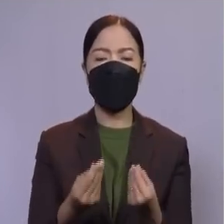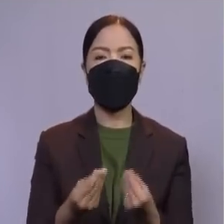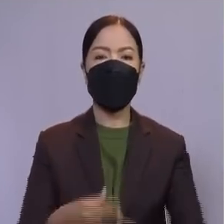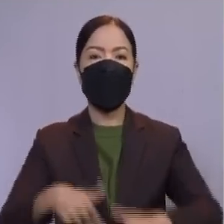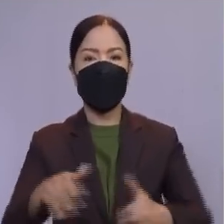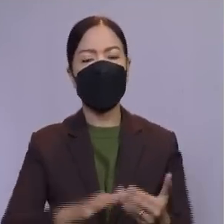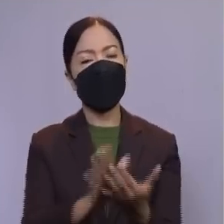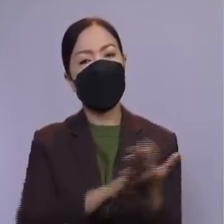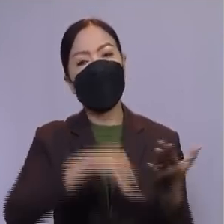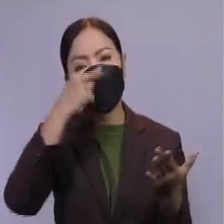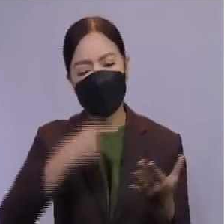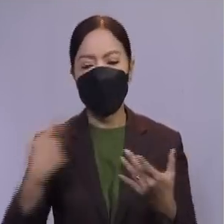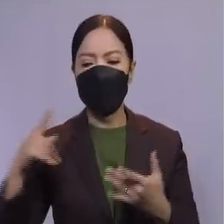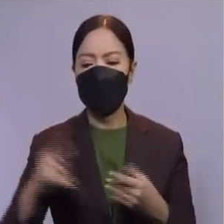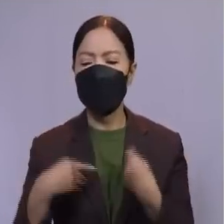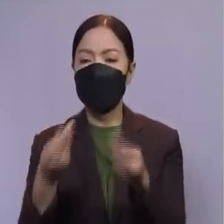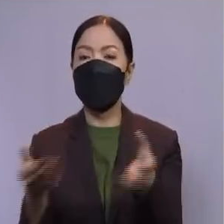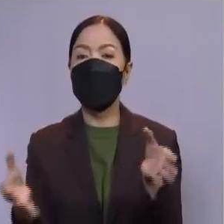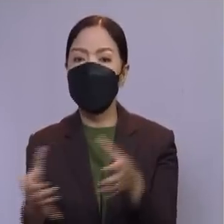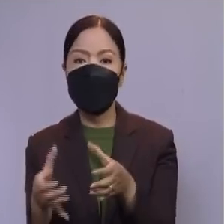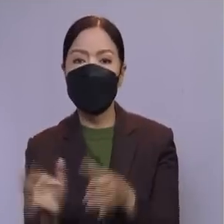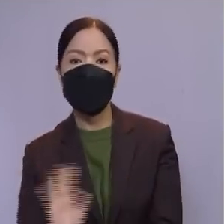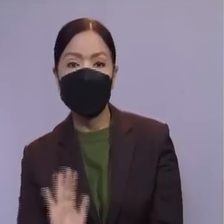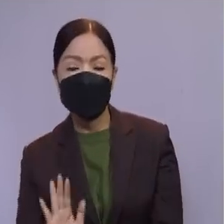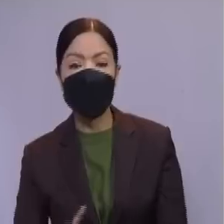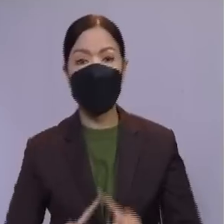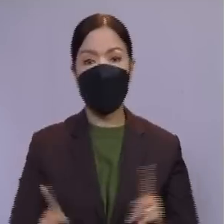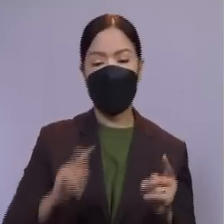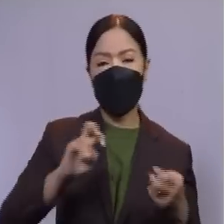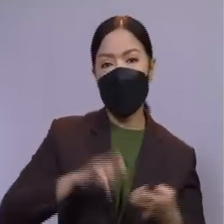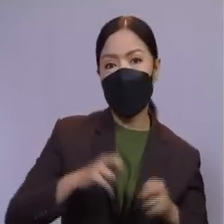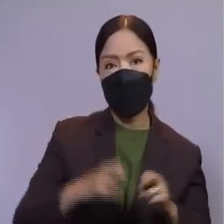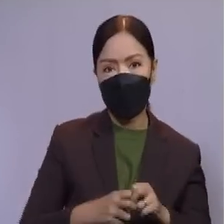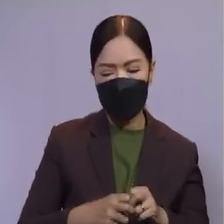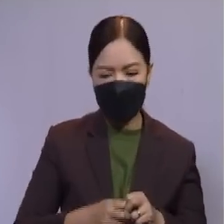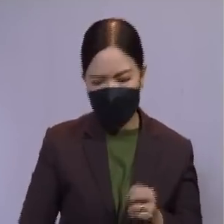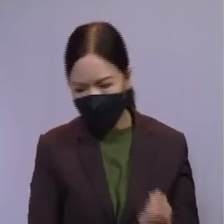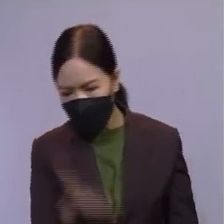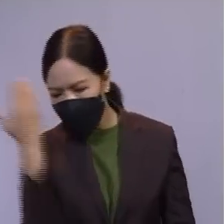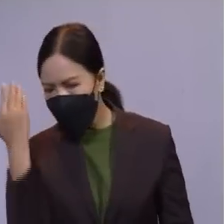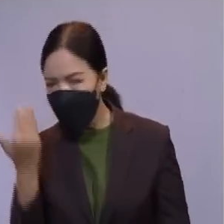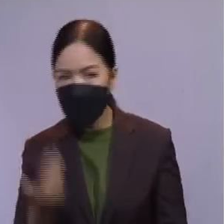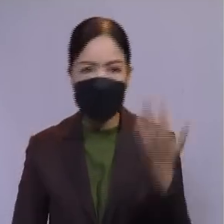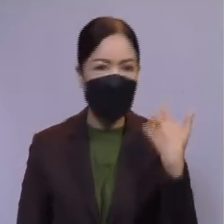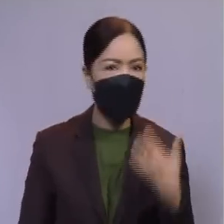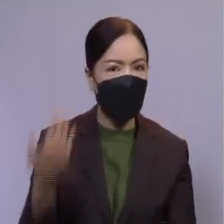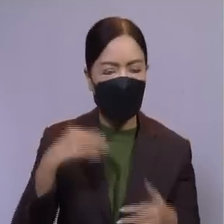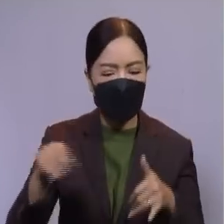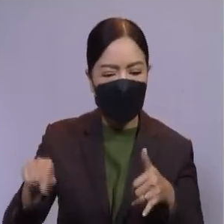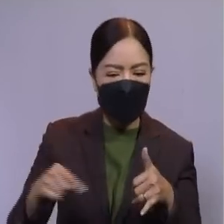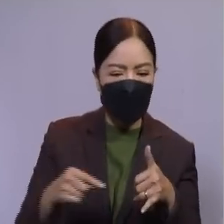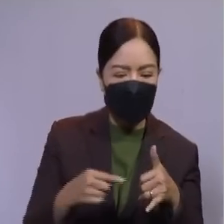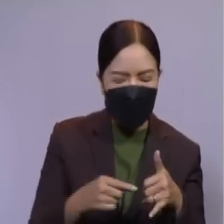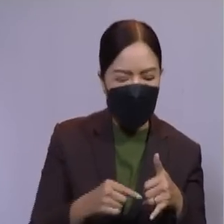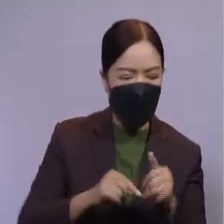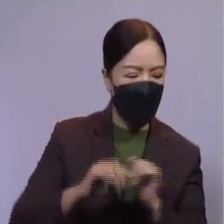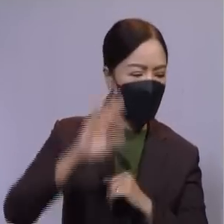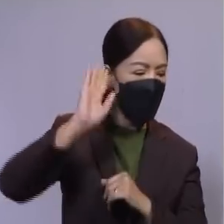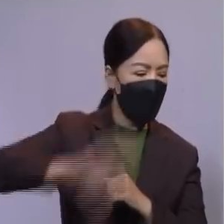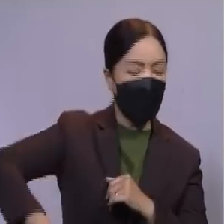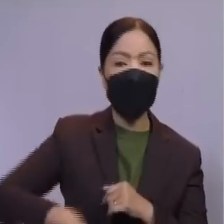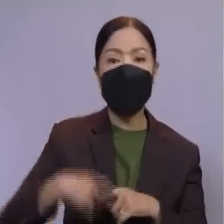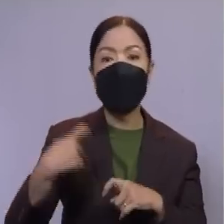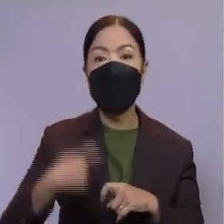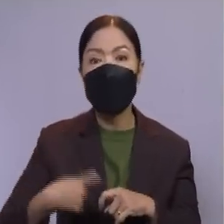ประชาชนไม่เอื้อประโยชน์ต่อพวกพ้องยิ่งเมื่อปัญหาใต้พรมถูกขุดคุ้ยขึ้นมาใกล้ตัวเกินกว่าจะปัดความเกี่ยวโยงได้